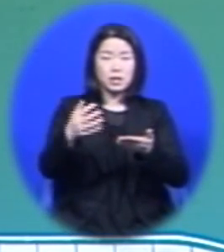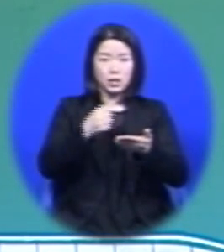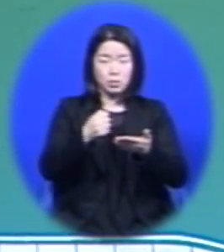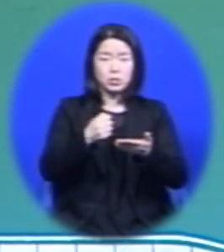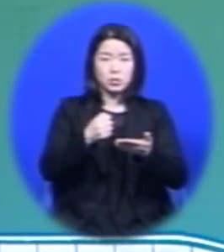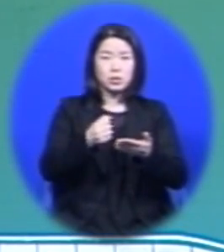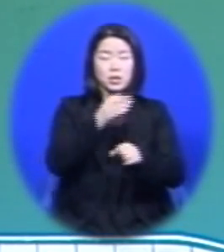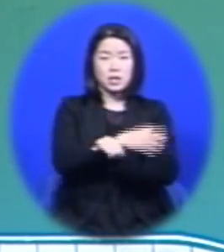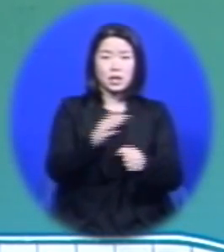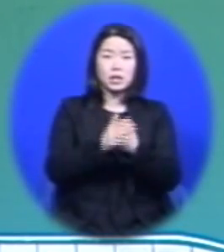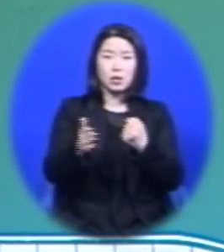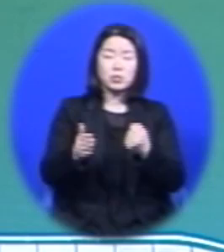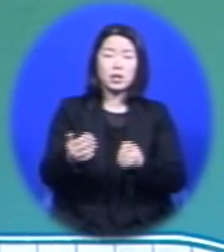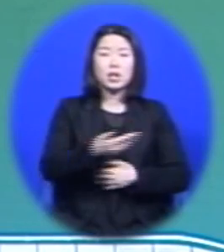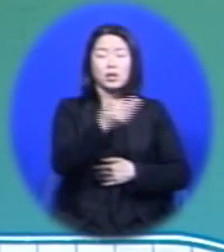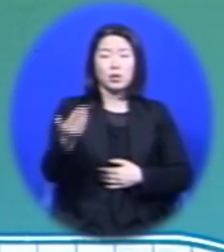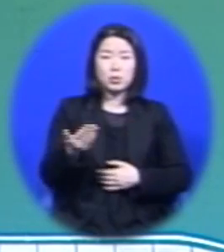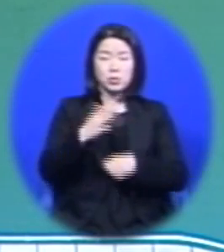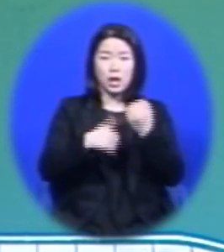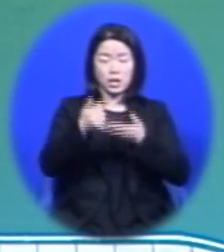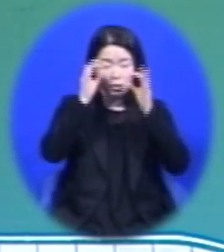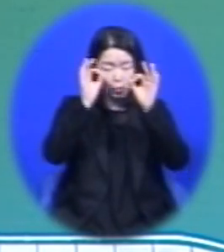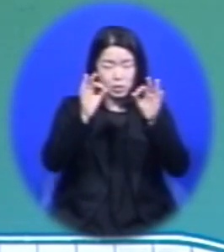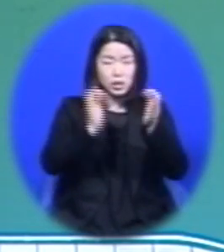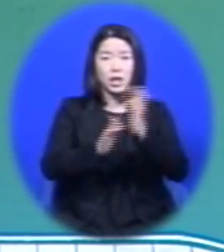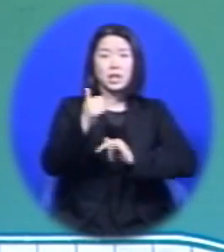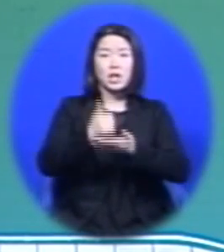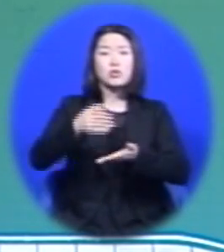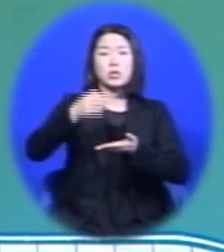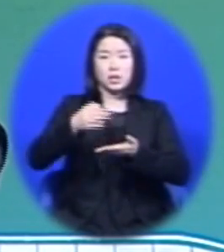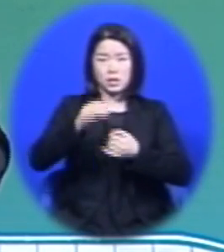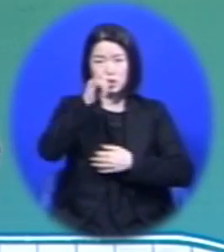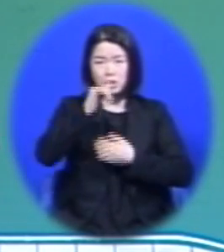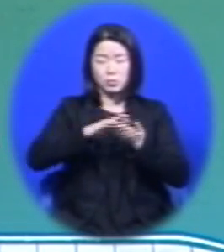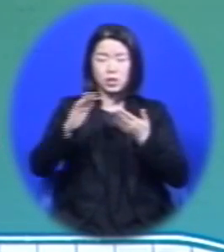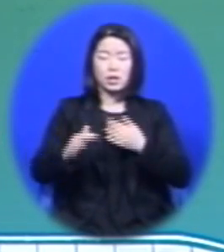보실 때는 여러분은 다 예수님 짜리입니다. 예수님 짜리.